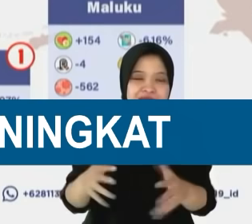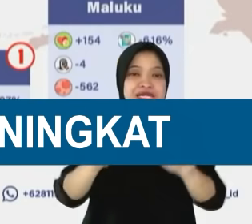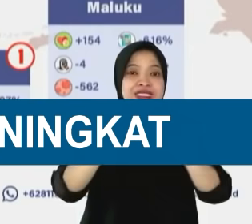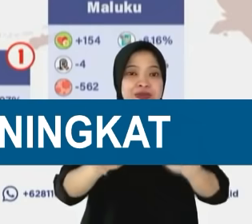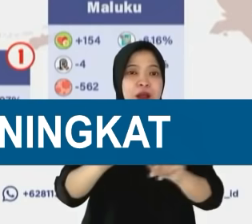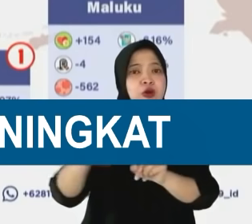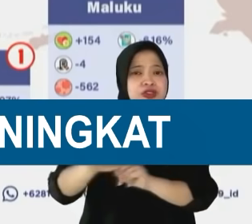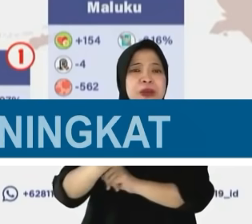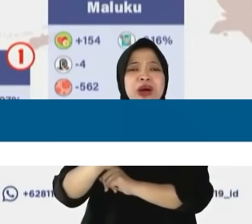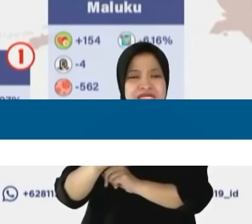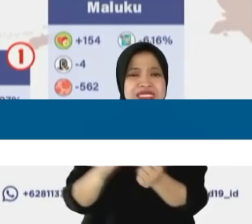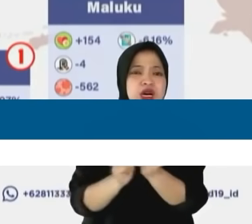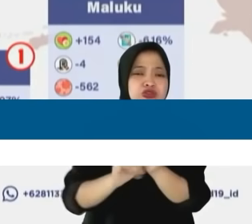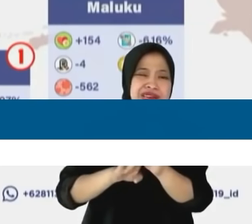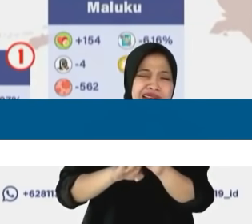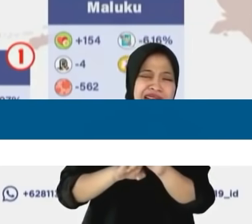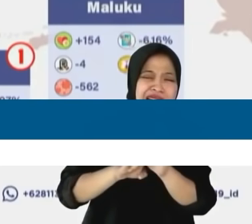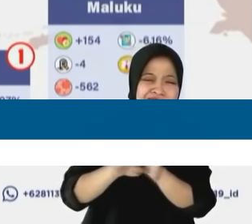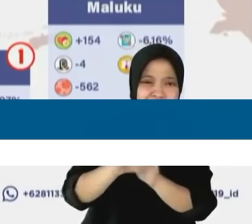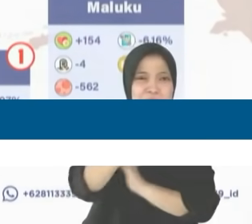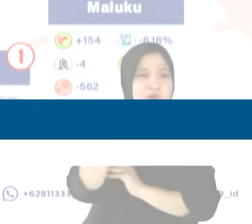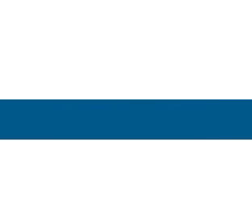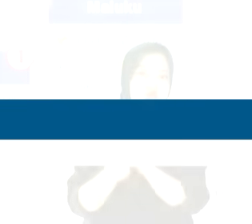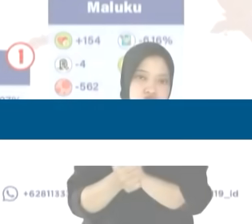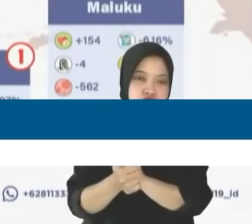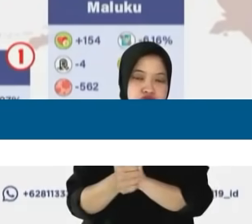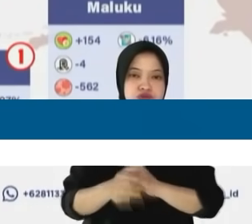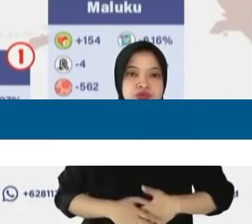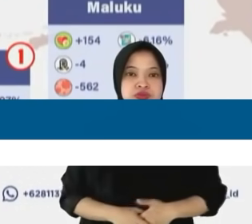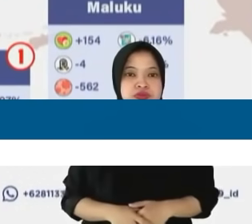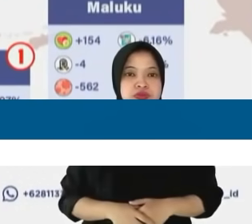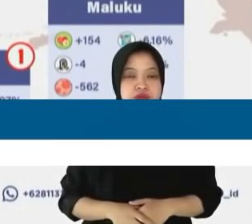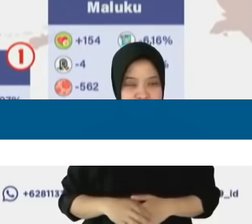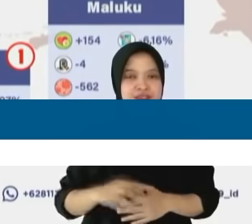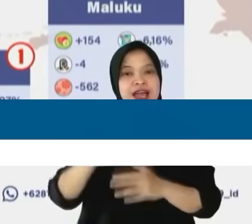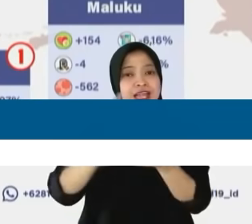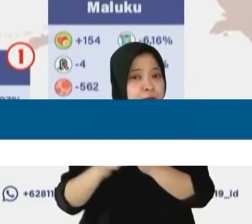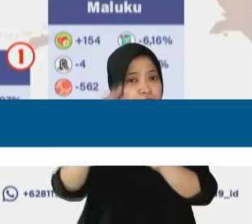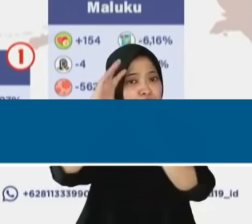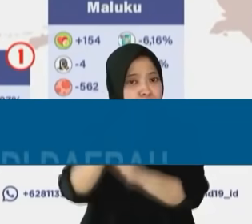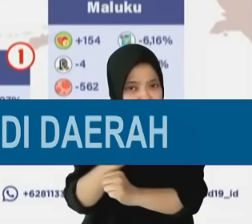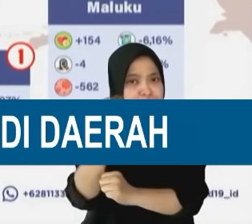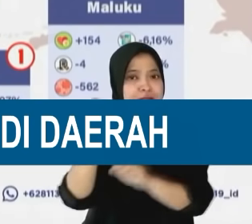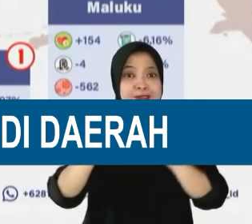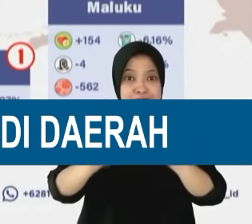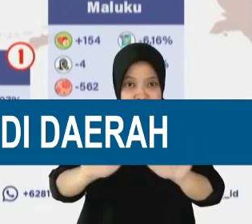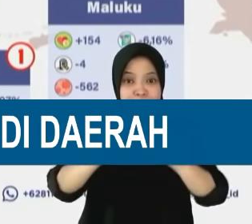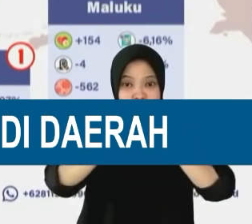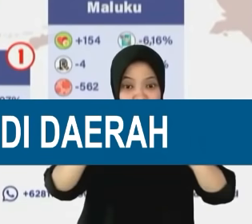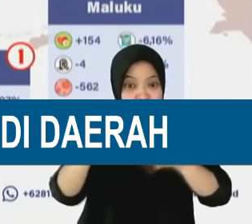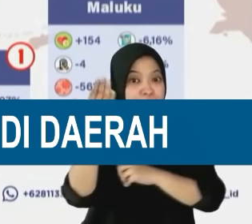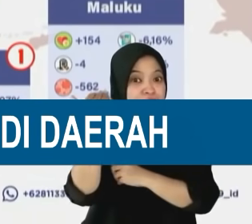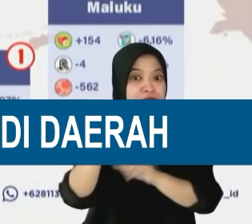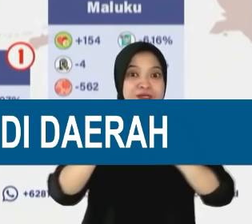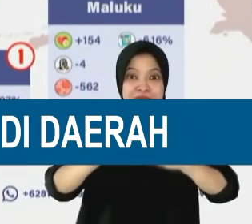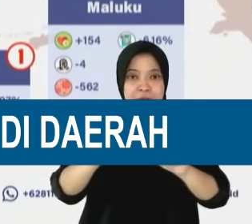9 provinsi yang menunjukkan kenaikan kasus mingguan pada minggu ini. Tentunya kita perlu berfokus pada 9 provinsi ini, karena